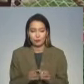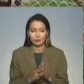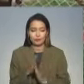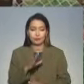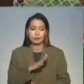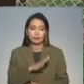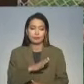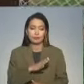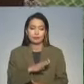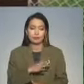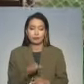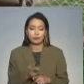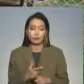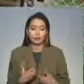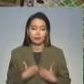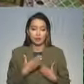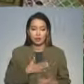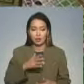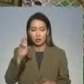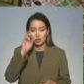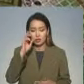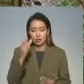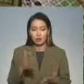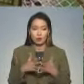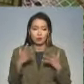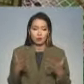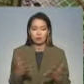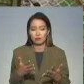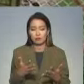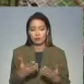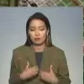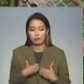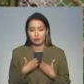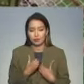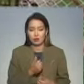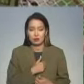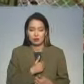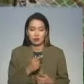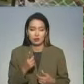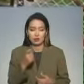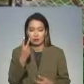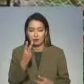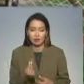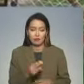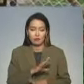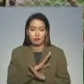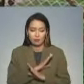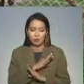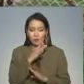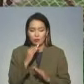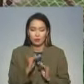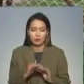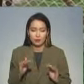зло. Это ужасно для нашего государства. Это огромное поражение, к сожалению. За 2 дня погибло так много